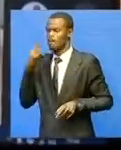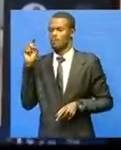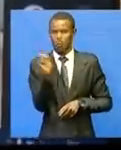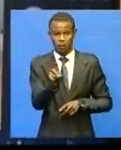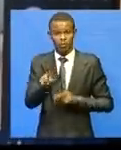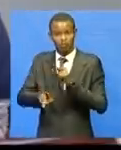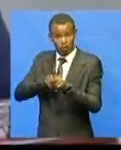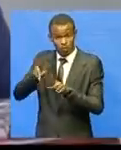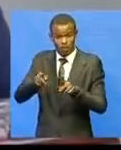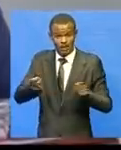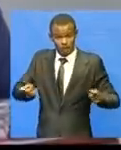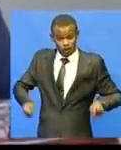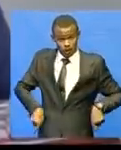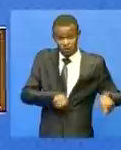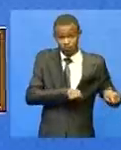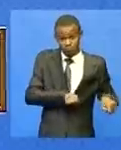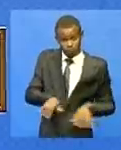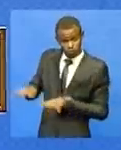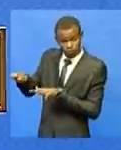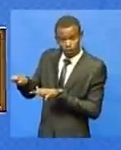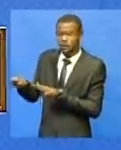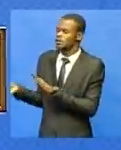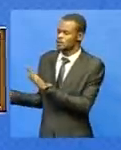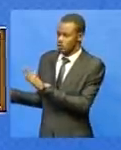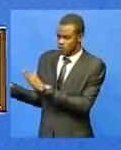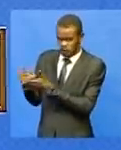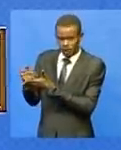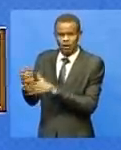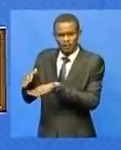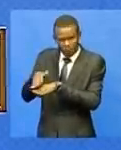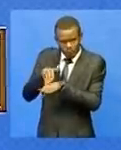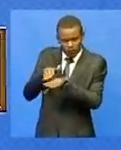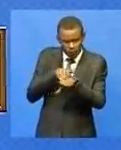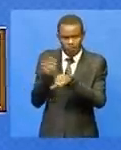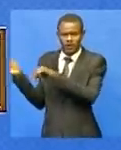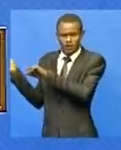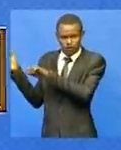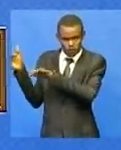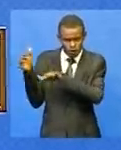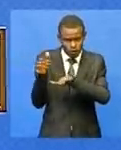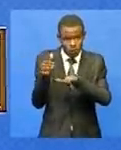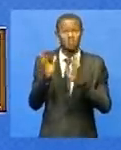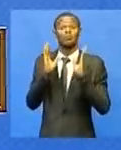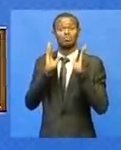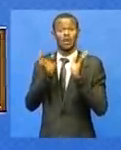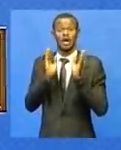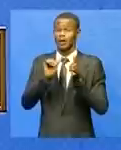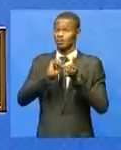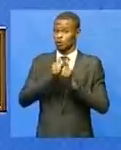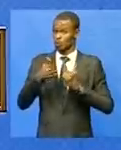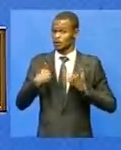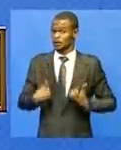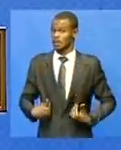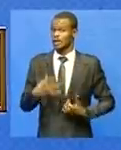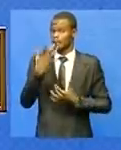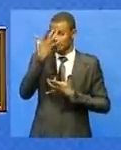la population déplacée suivant les paramètres sécuritaires et sanitaires en cette période de pandémie à